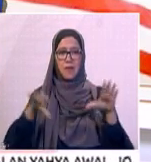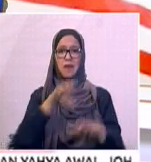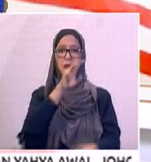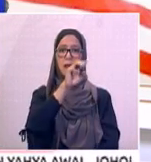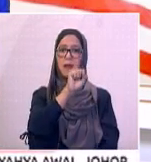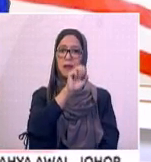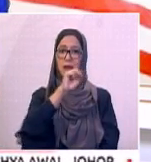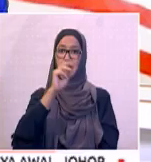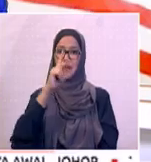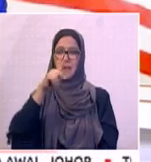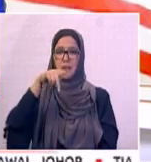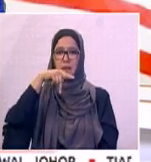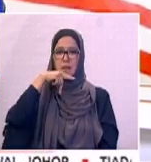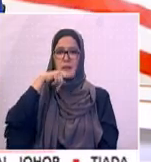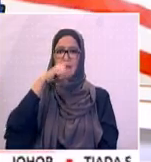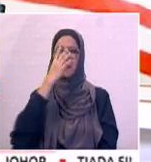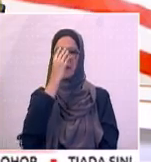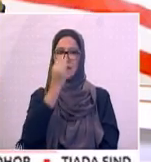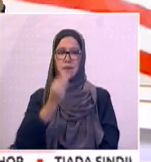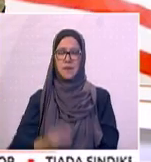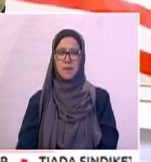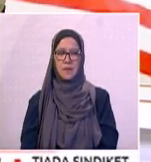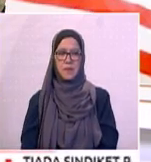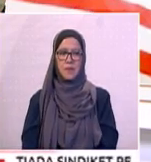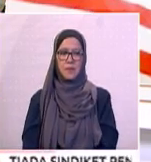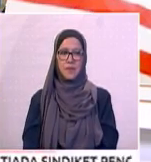Seremban. Laporan Nur Julizan Muhammad Zain.